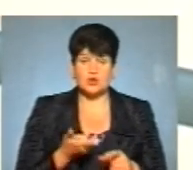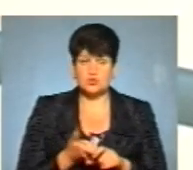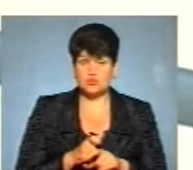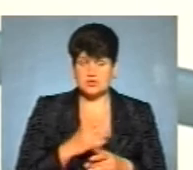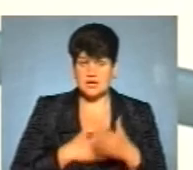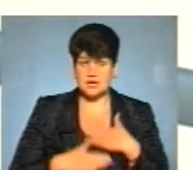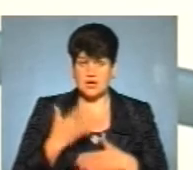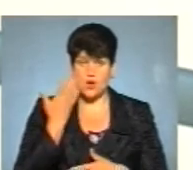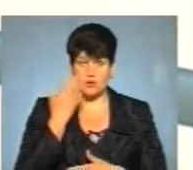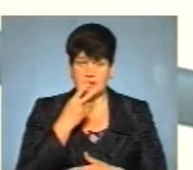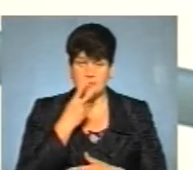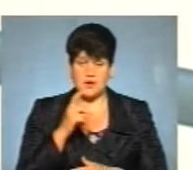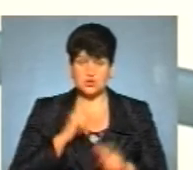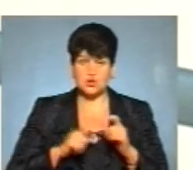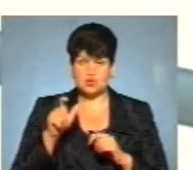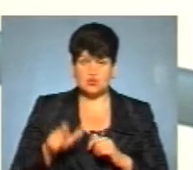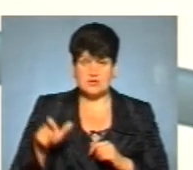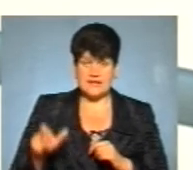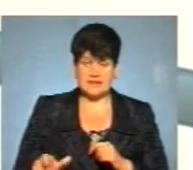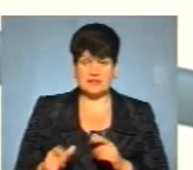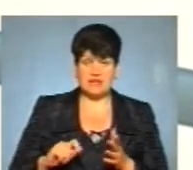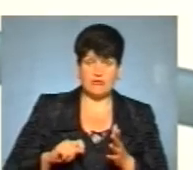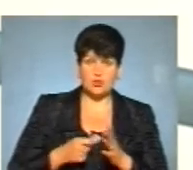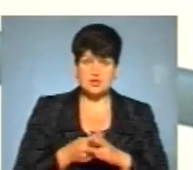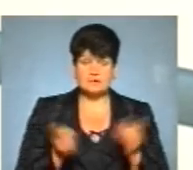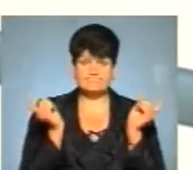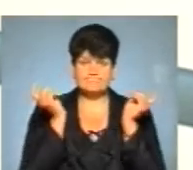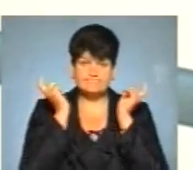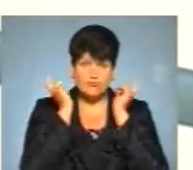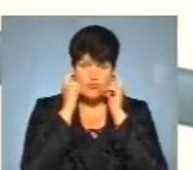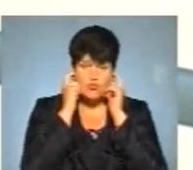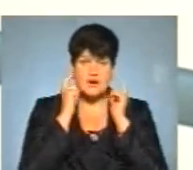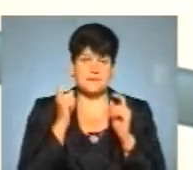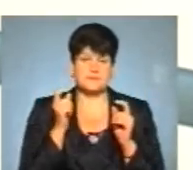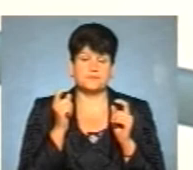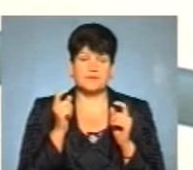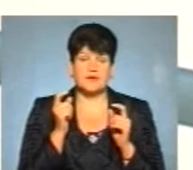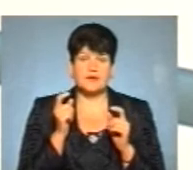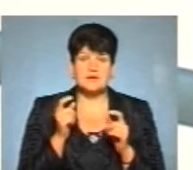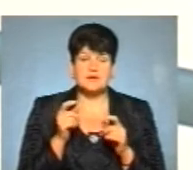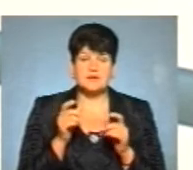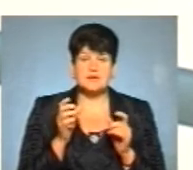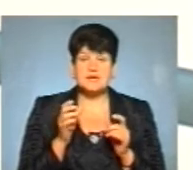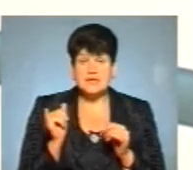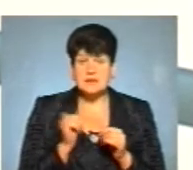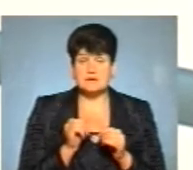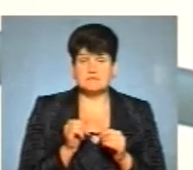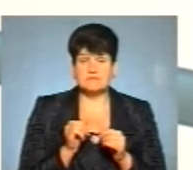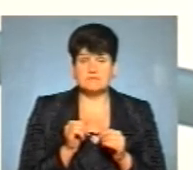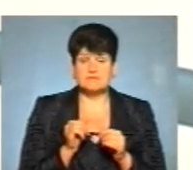коли бачу, як студенти вмикають в своїх плеєрах і вуха собі ставлять навушники, так, і ти